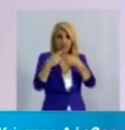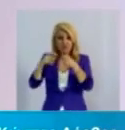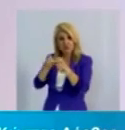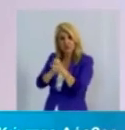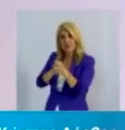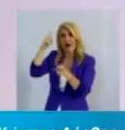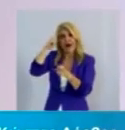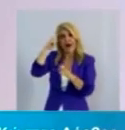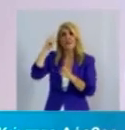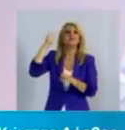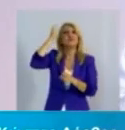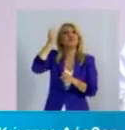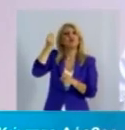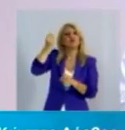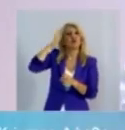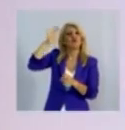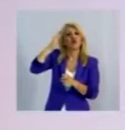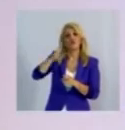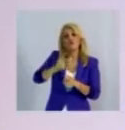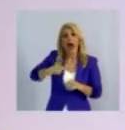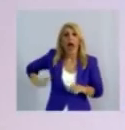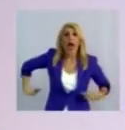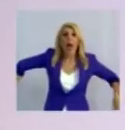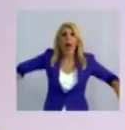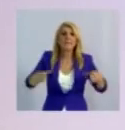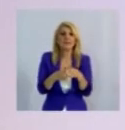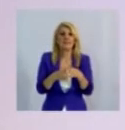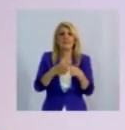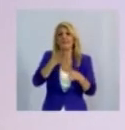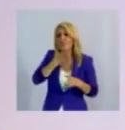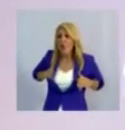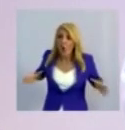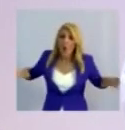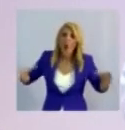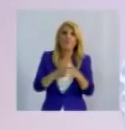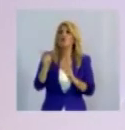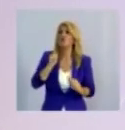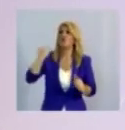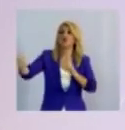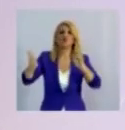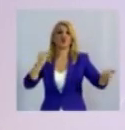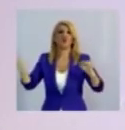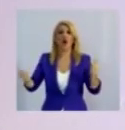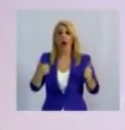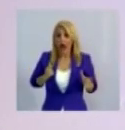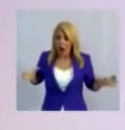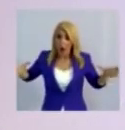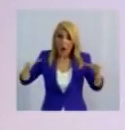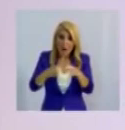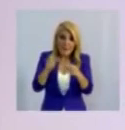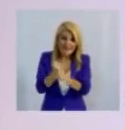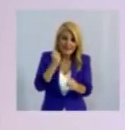μερών του. Ένα εμείς που αποτελεί πραγματικά το μεγαλύτερο πλούτο μας. Τη νέα περίοδο που έχει ξεκινήσει